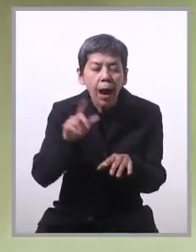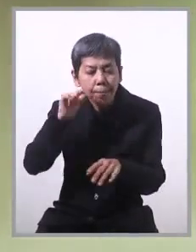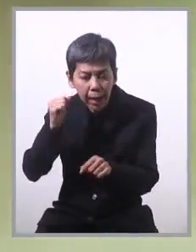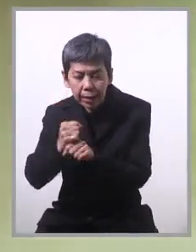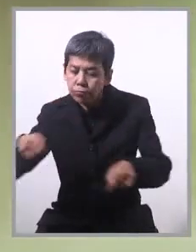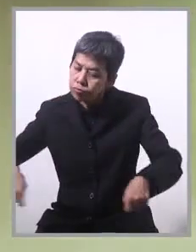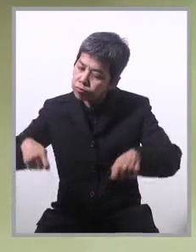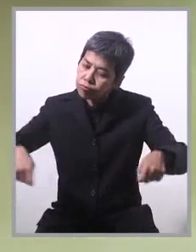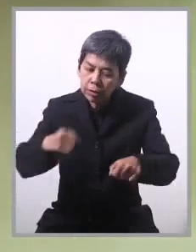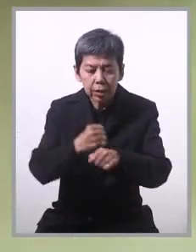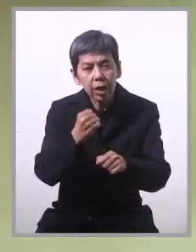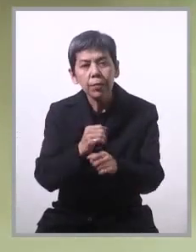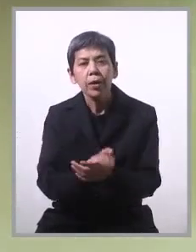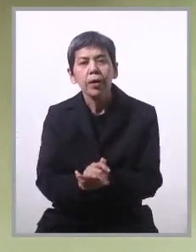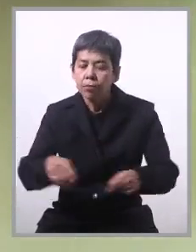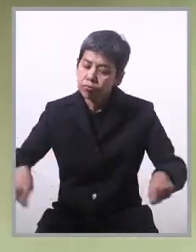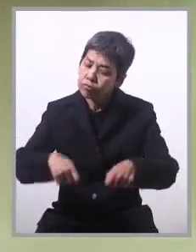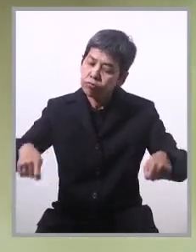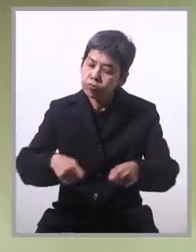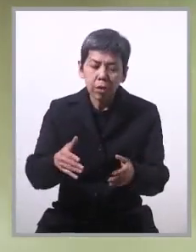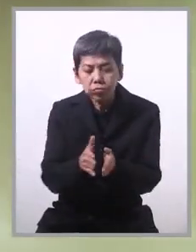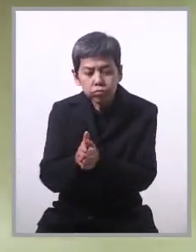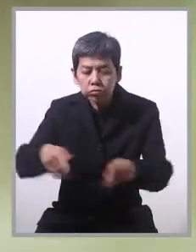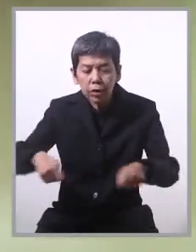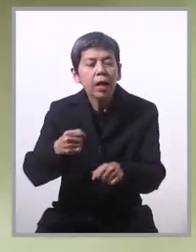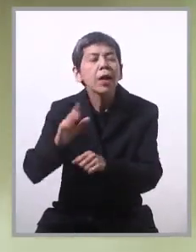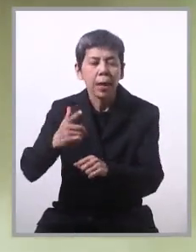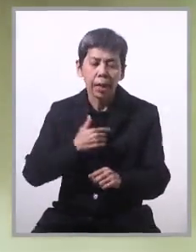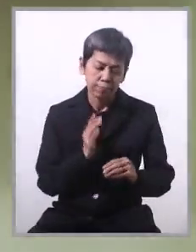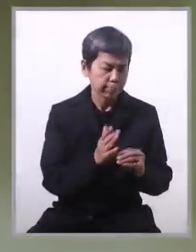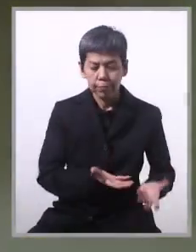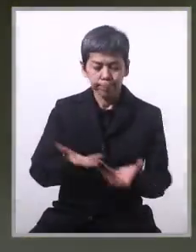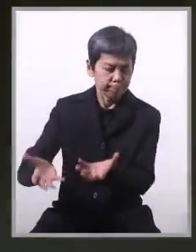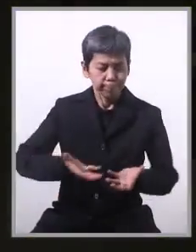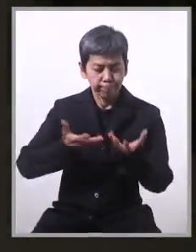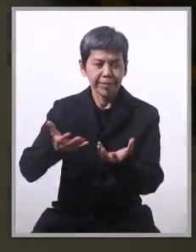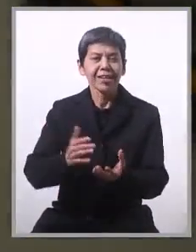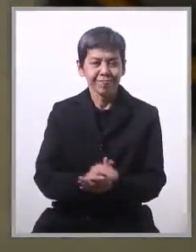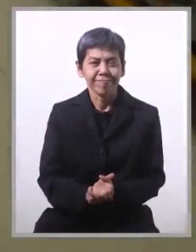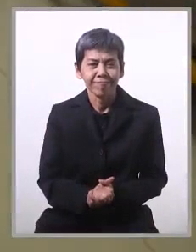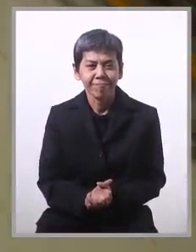งี้ยแม่ก็ทำผักพวกผัดพวกอะไรพวกแกงก็ปกติทำเหมือนเตรียมพลอยเตรียมไม่ทอด